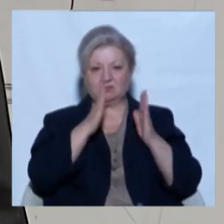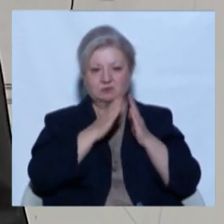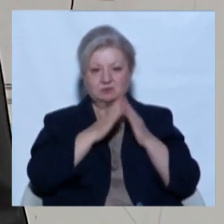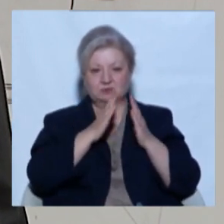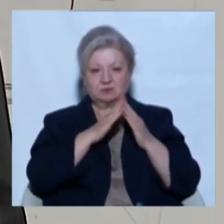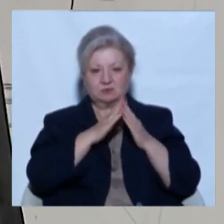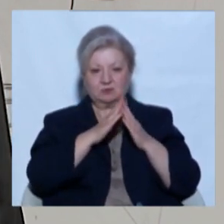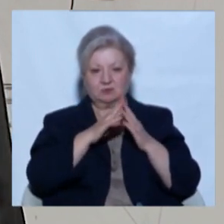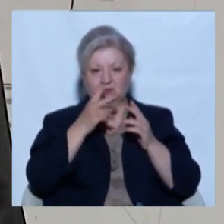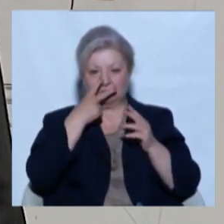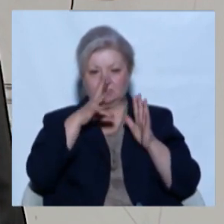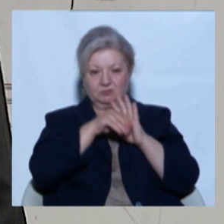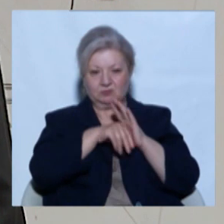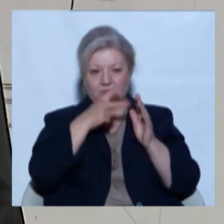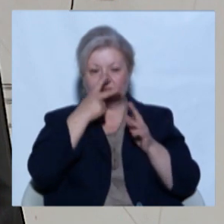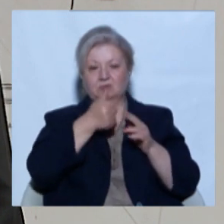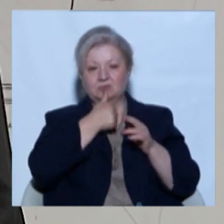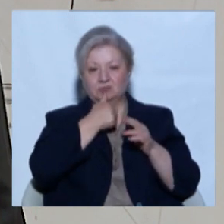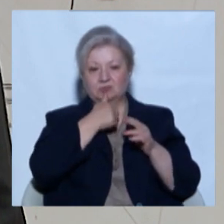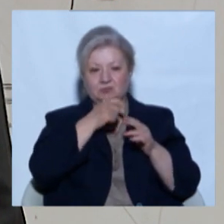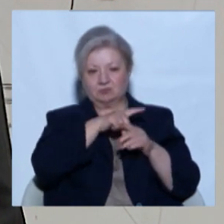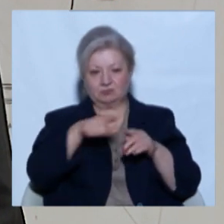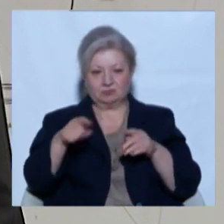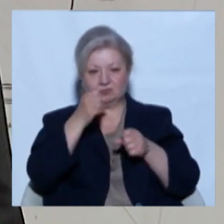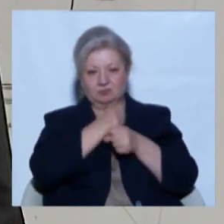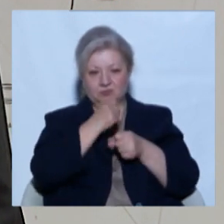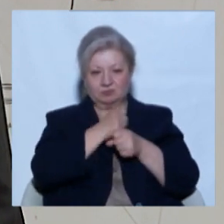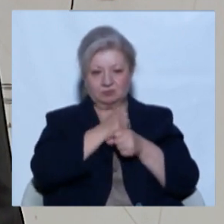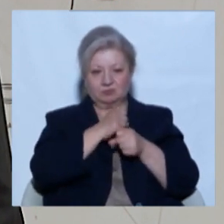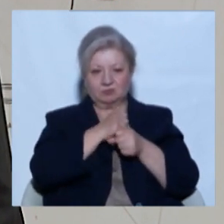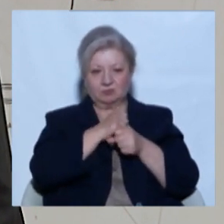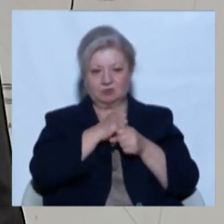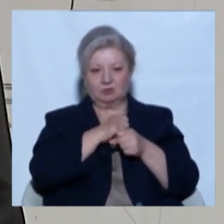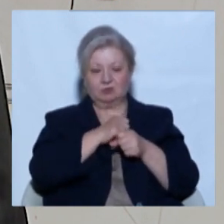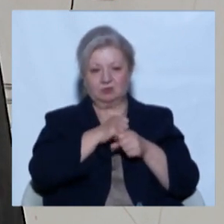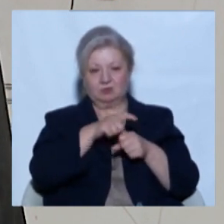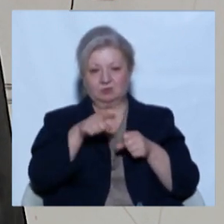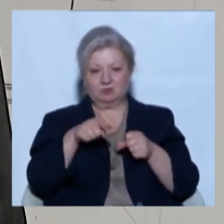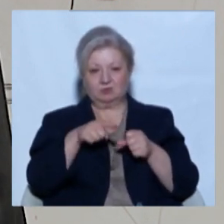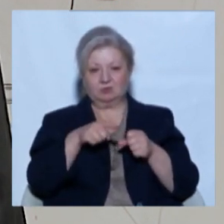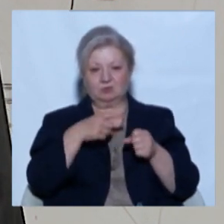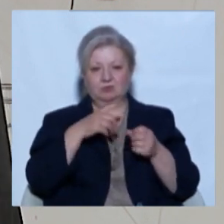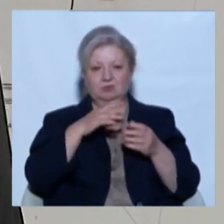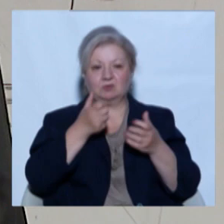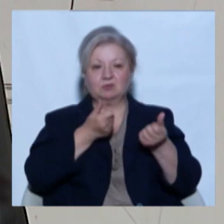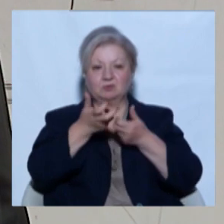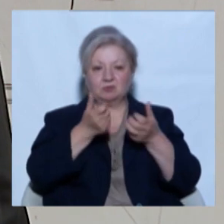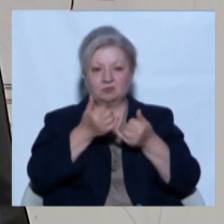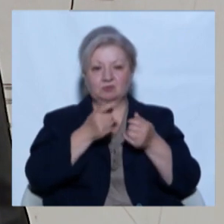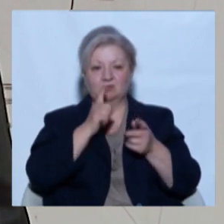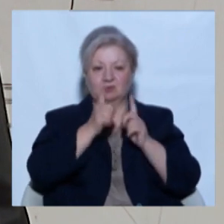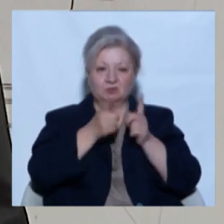პირობებში დაგვედგა ექსპერიმენტი, ჩაგვეტარებინა ექსპერიმენტი სტრობოსკოპული მეთოდით, გაგვესაზღვრა